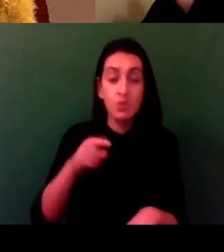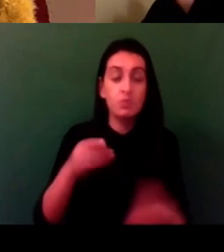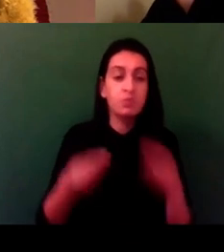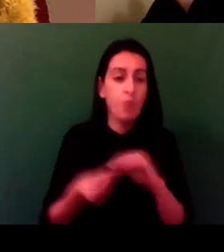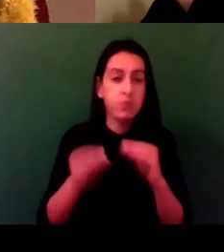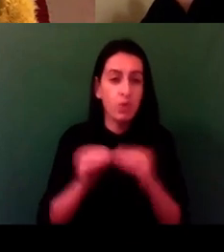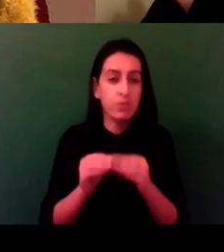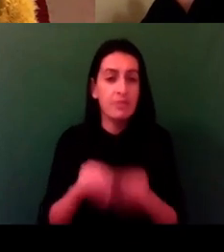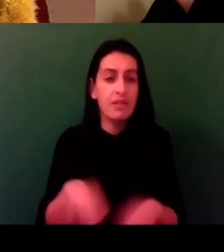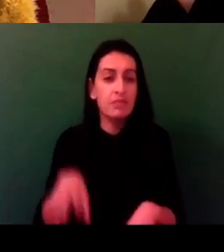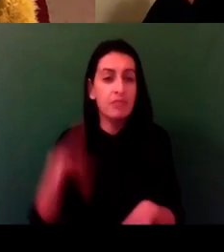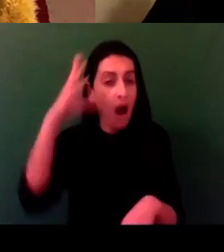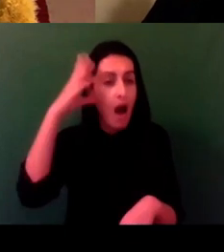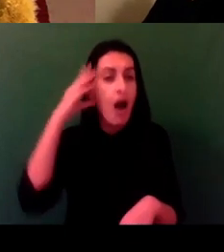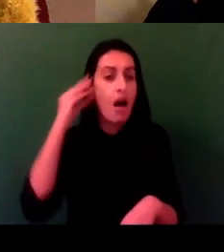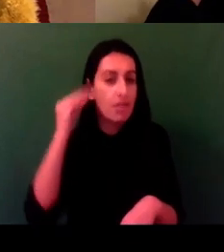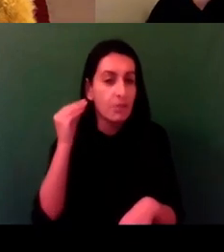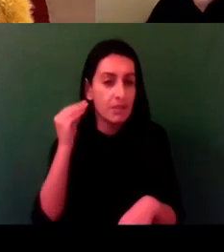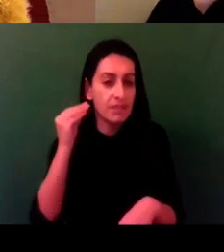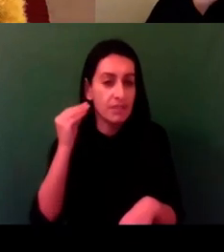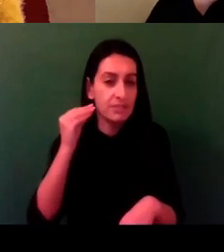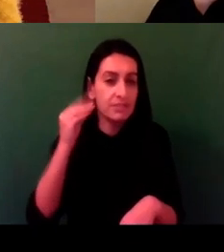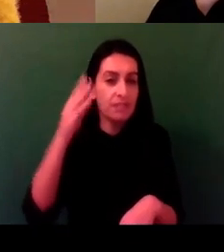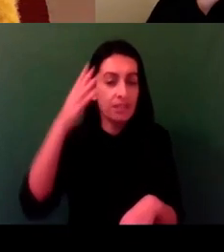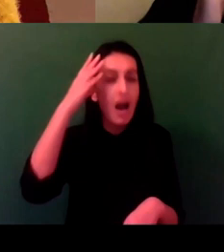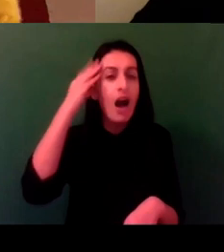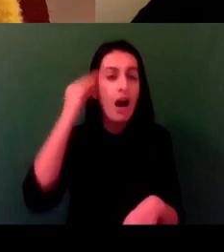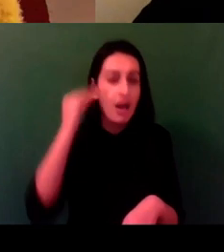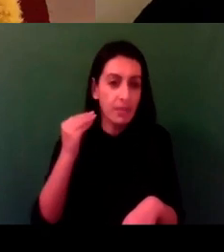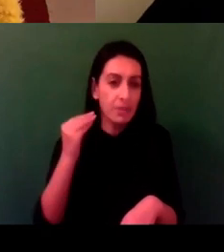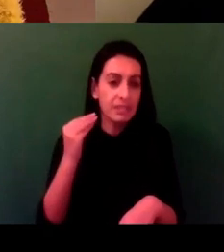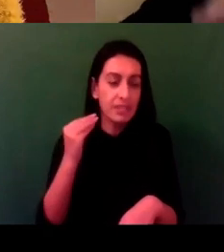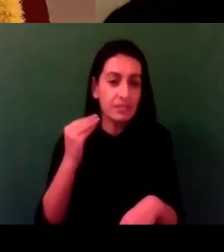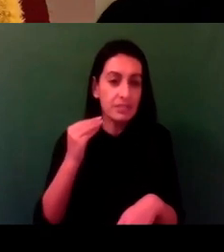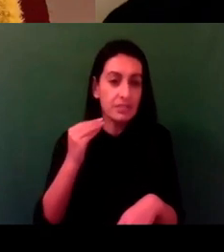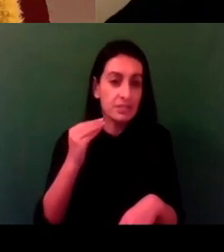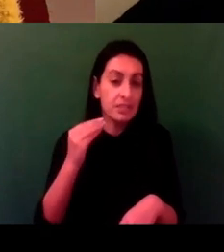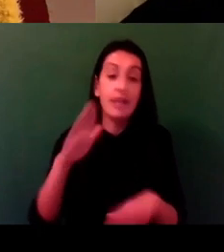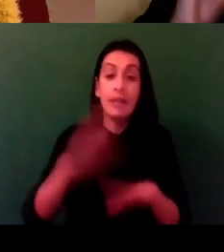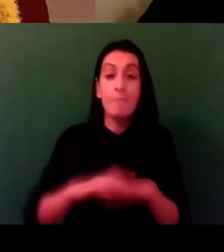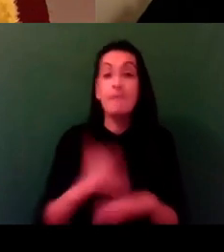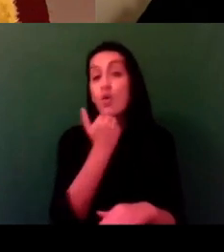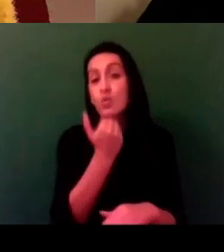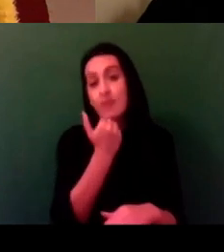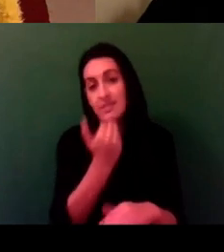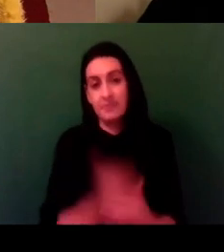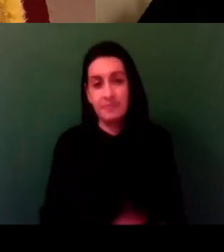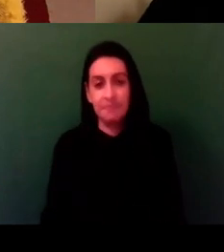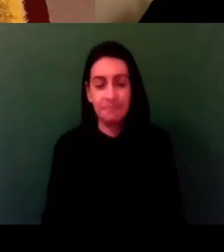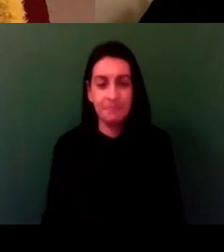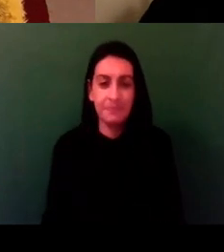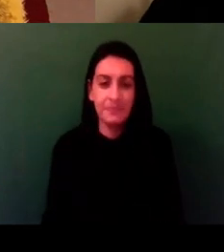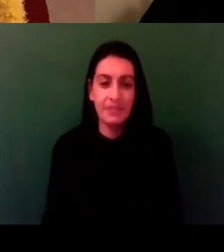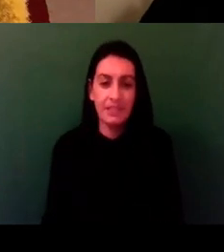olmaz. İdeoloji çapraz okuma gerekiyor. 5 dakikamız kaldığı için herkese söz vermek için burada kesmek durumundayım. Evet. Dolayısıyla